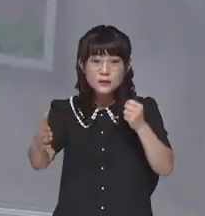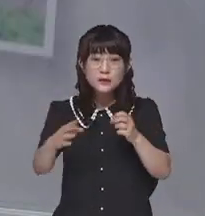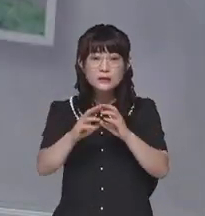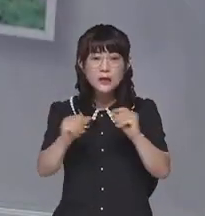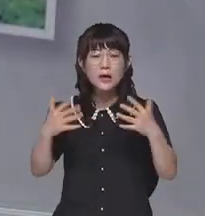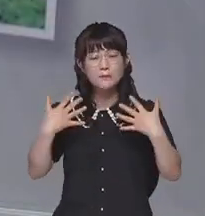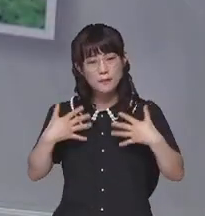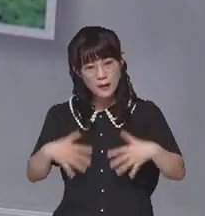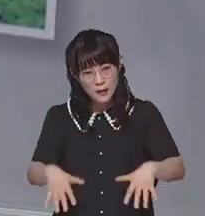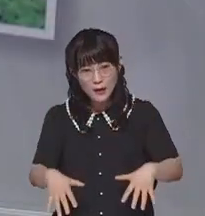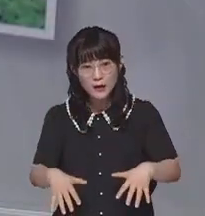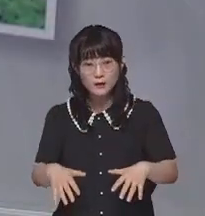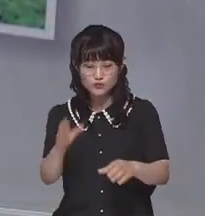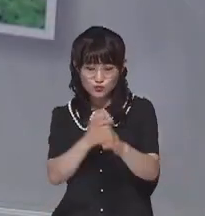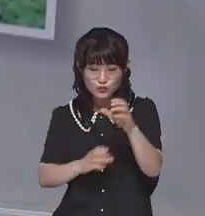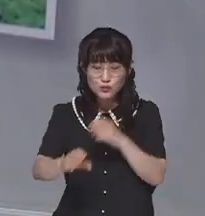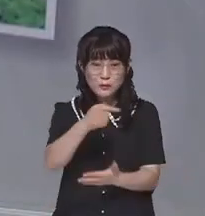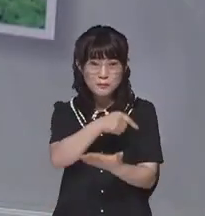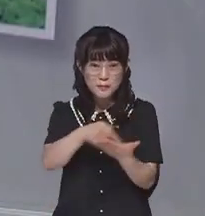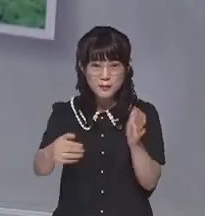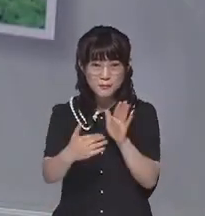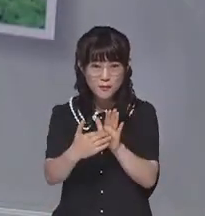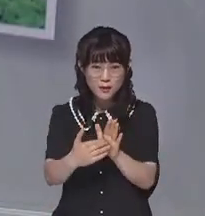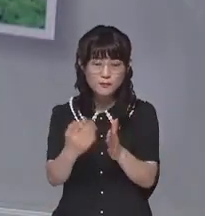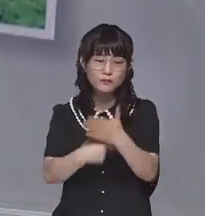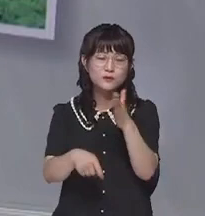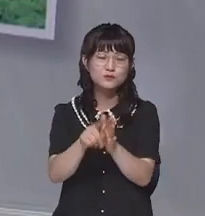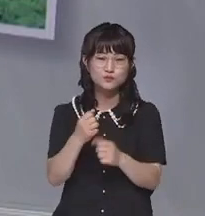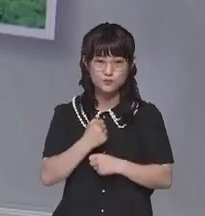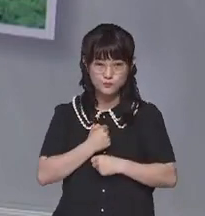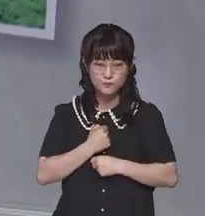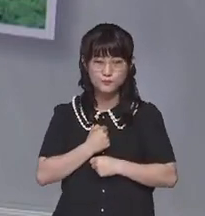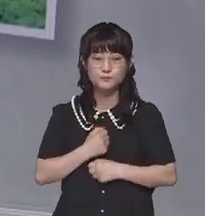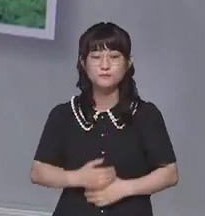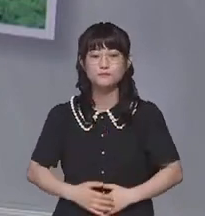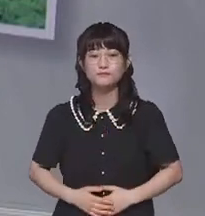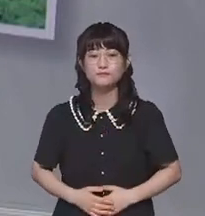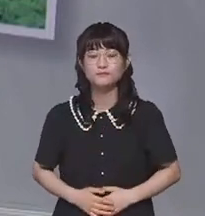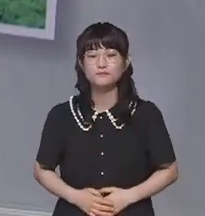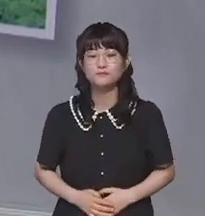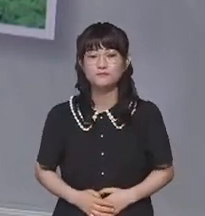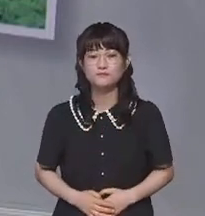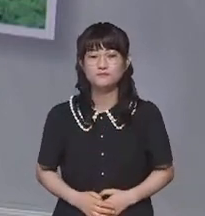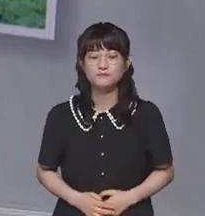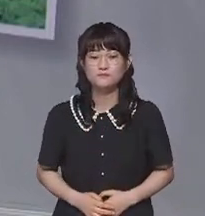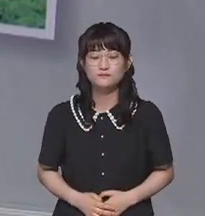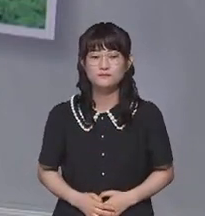약해져 있는만큼 추가 피해가 없도록 각별한 주의가 필요할 것으로 보입니다 KBC 조윤정입니다